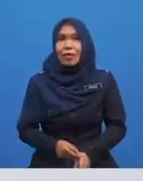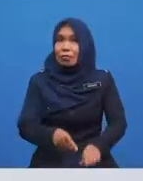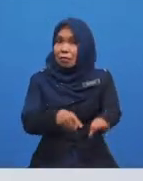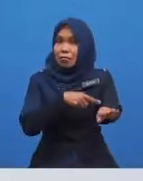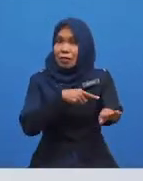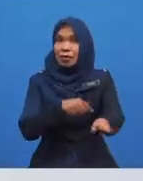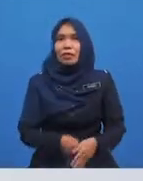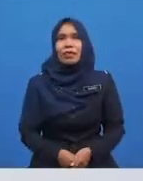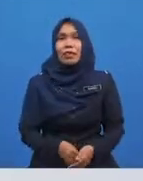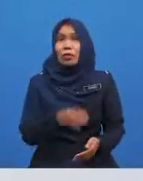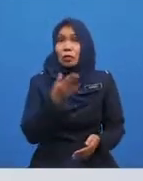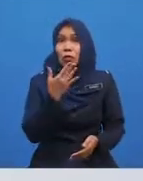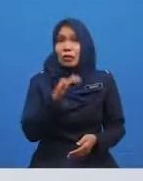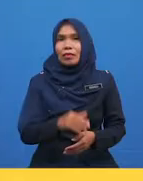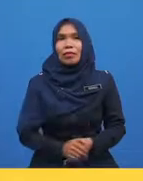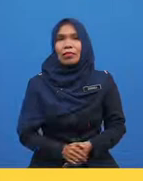marker.